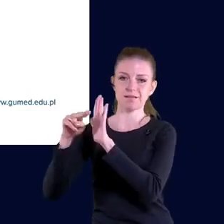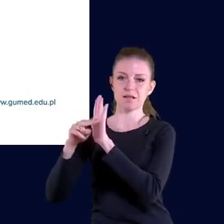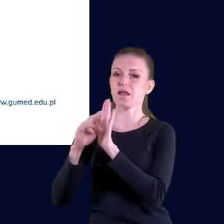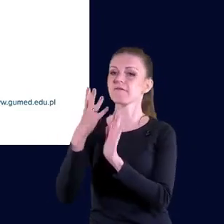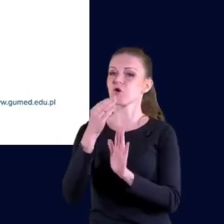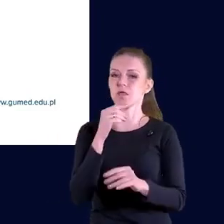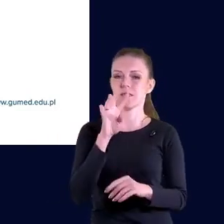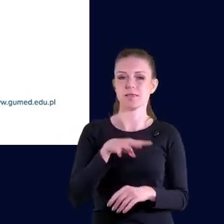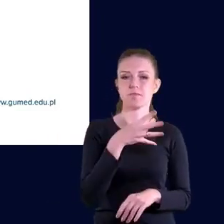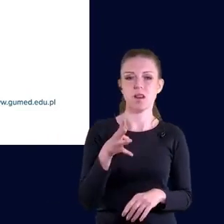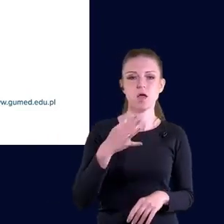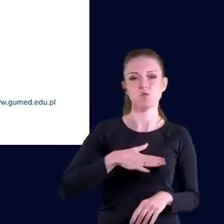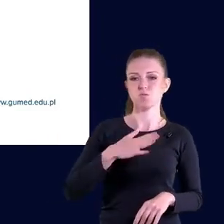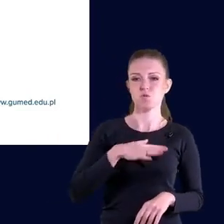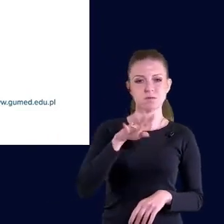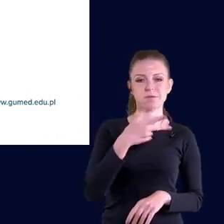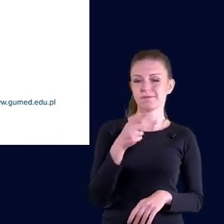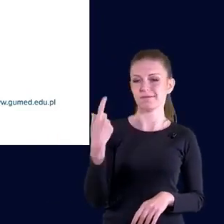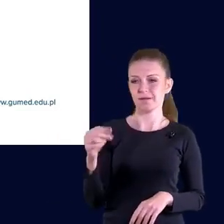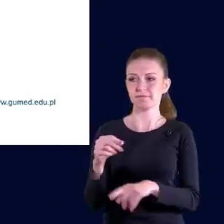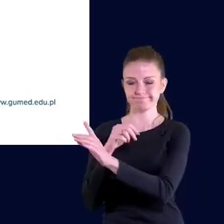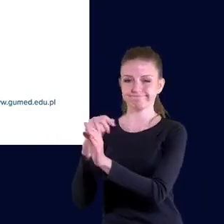tutaj pokazane